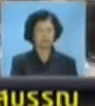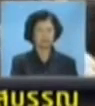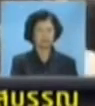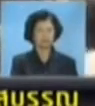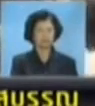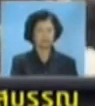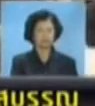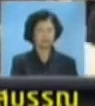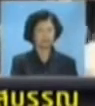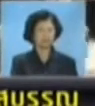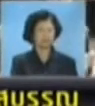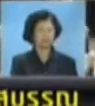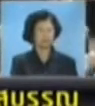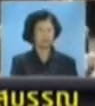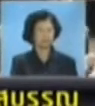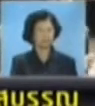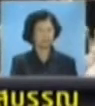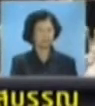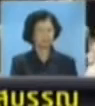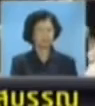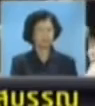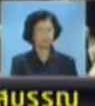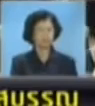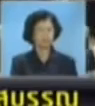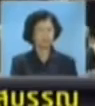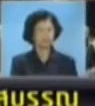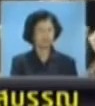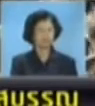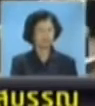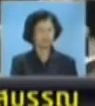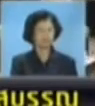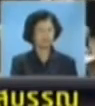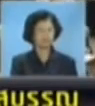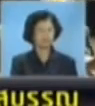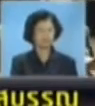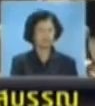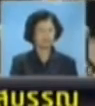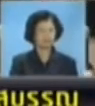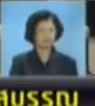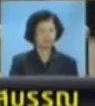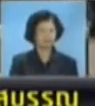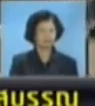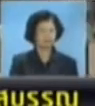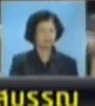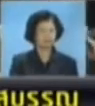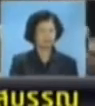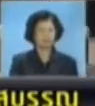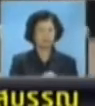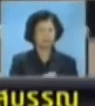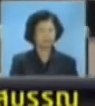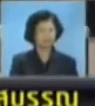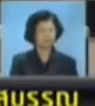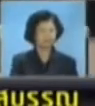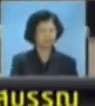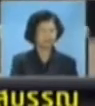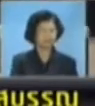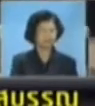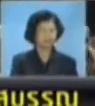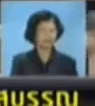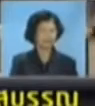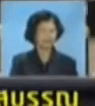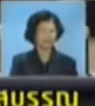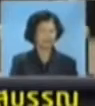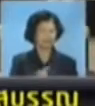มนตรีต่างประเทศที่ถูกปปช.ชี้มูลความผิดกรณีสนับสนุนให้กัมพูชาขึ้นทะเบียนปราสาทพระวิหารเป็นมรด